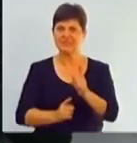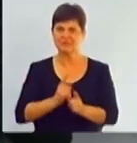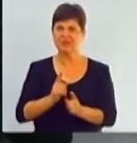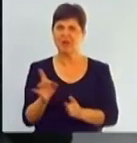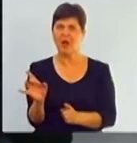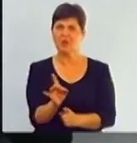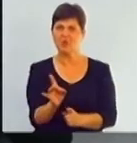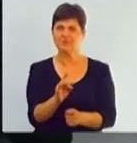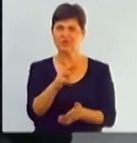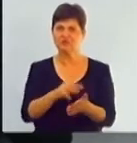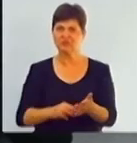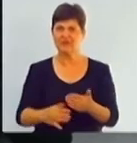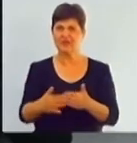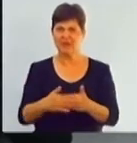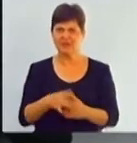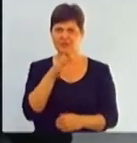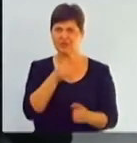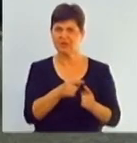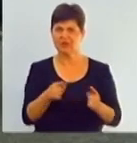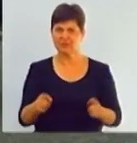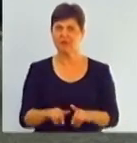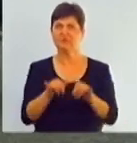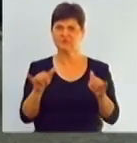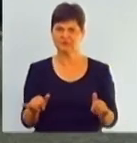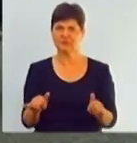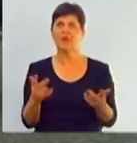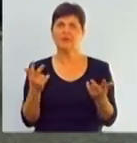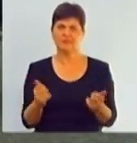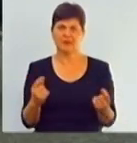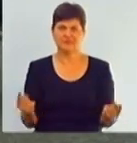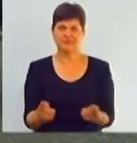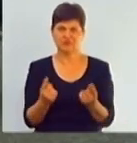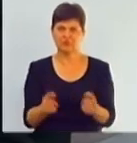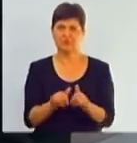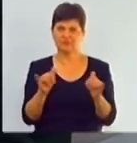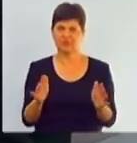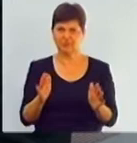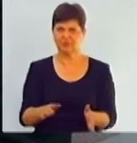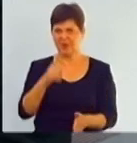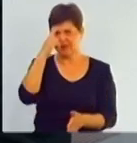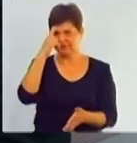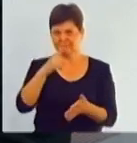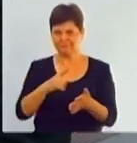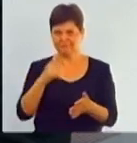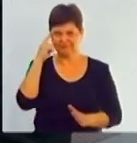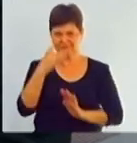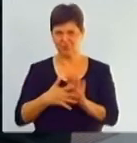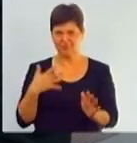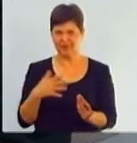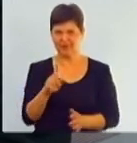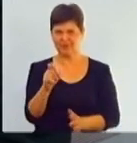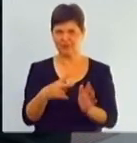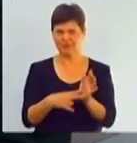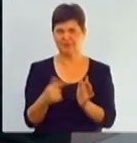які в найближчий термін, я думаю... Збільшити, да? Звичайно, збільшити, тому що самі розумієте, штраф 170 гривень – це слабо